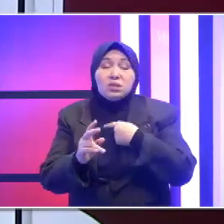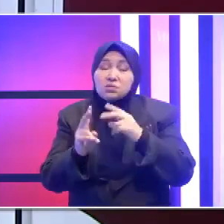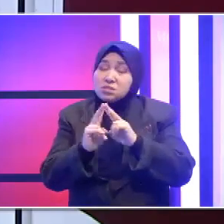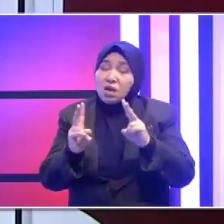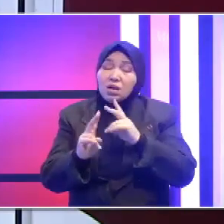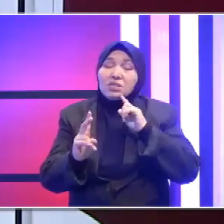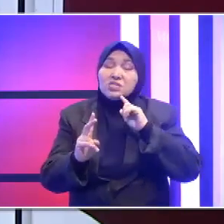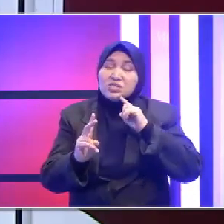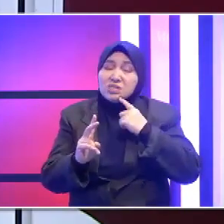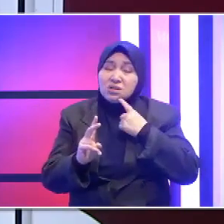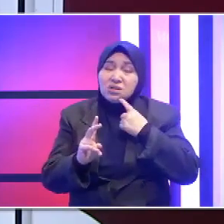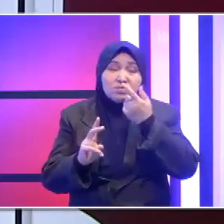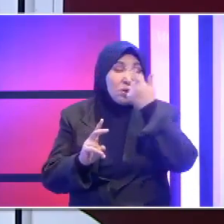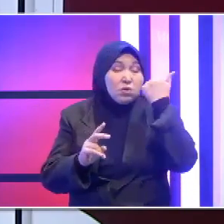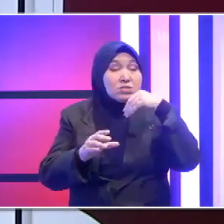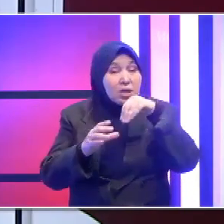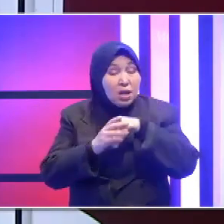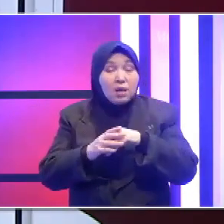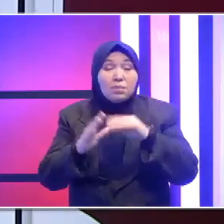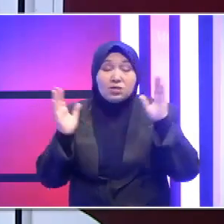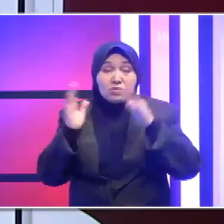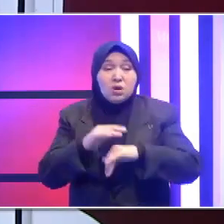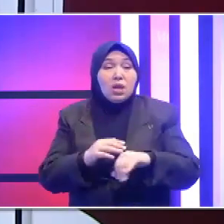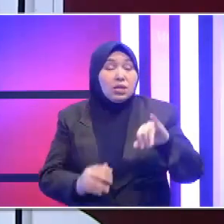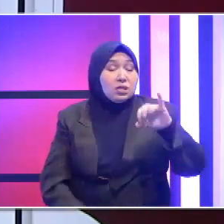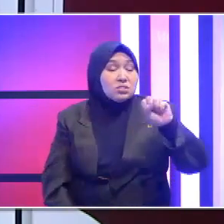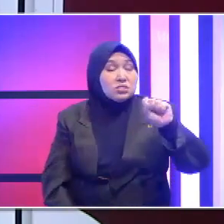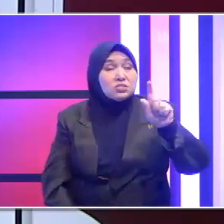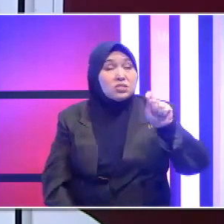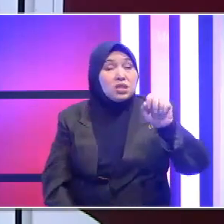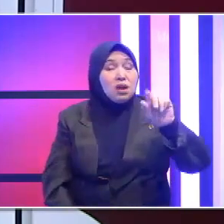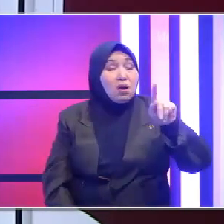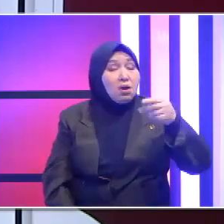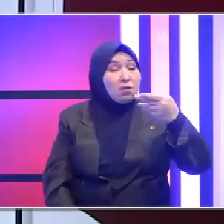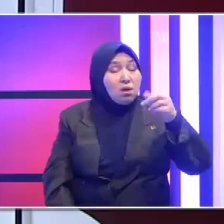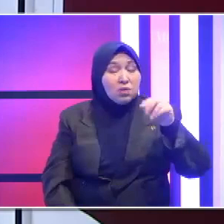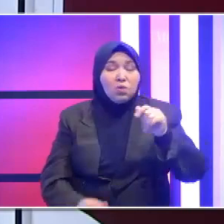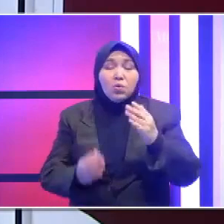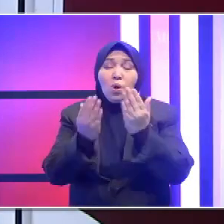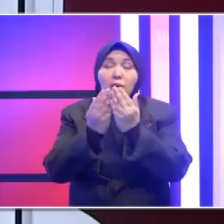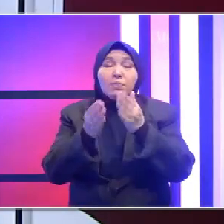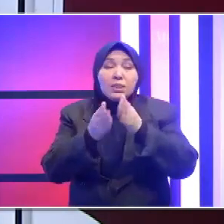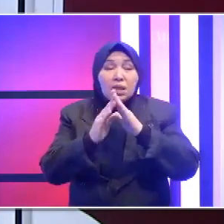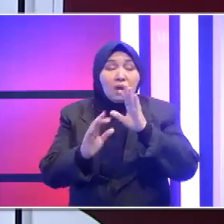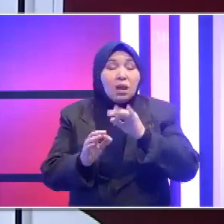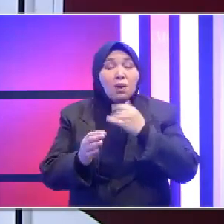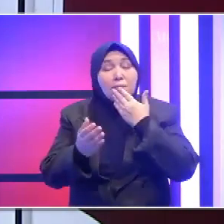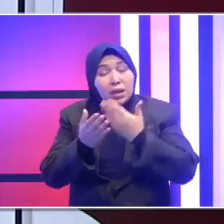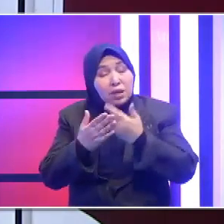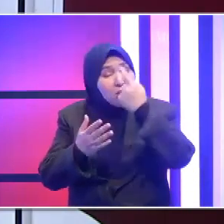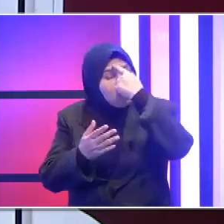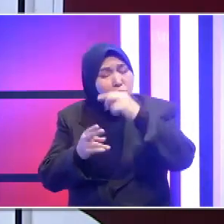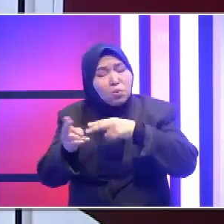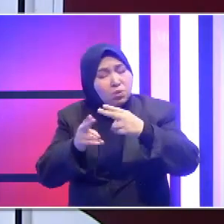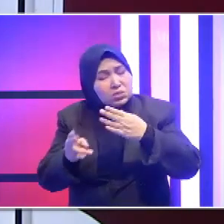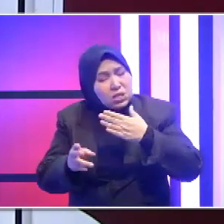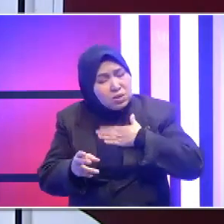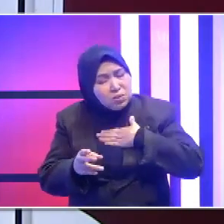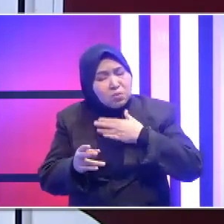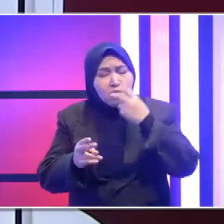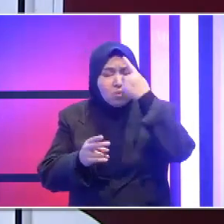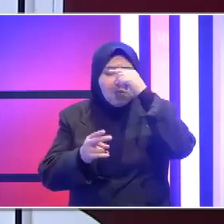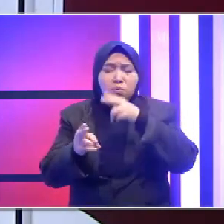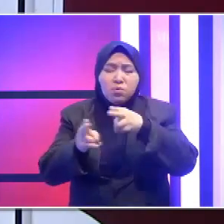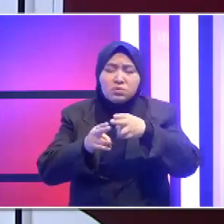amatir es krimnya di dalam shalat istiharah tadi doa-doanya itu kita minta kalau boleh kalau ia baik untuk urusanku untuk